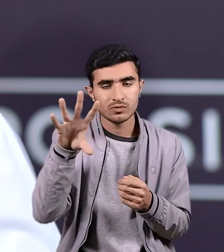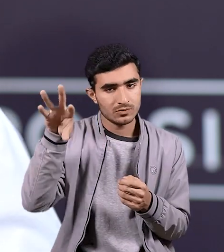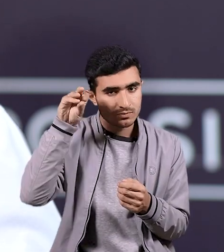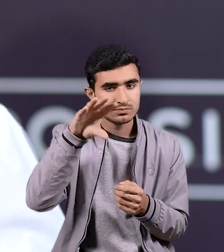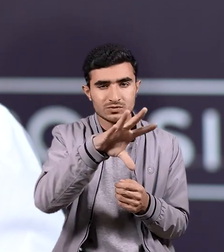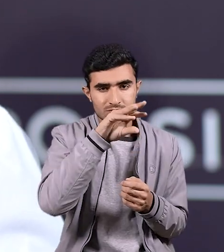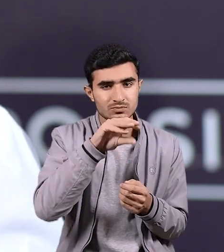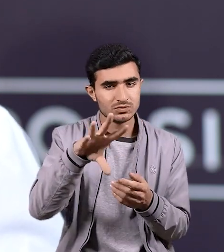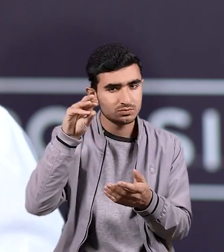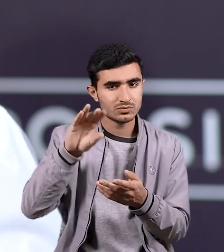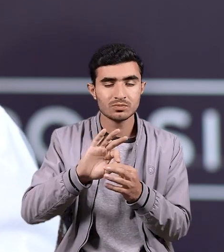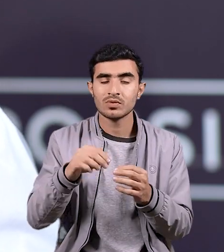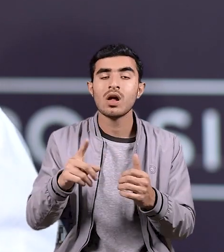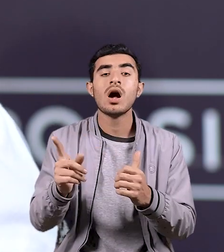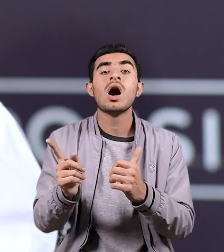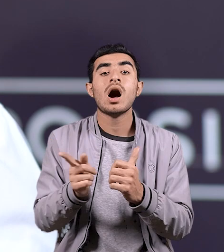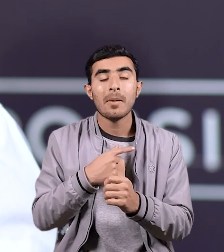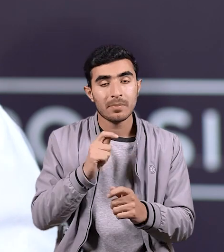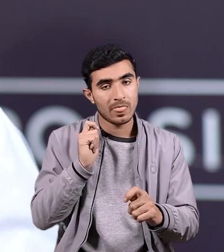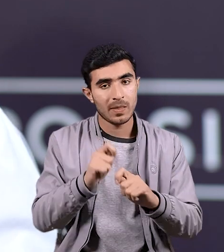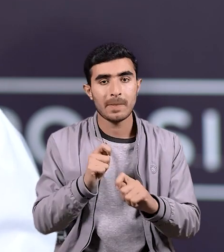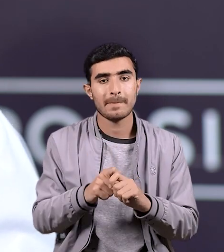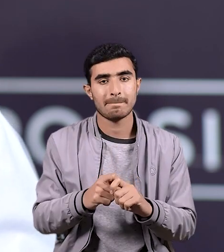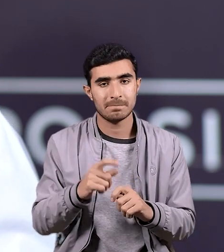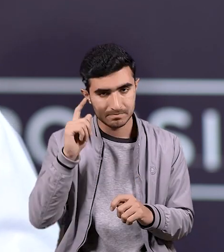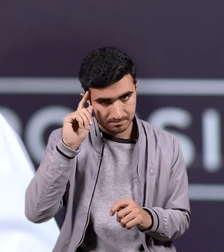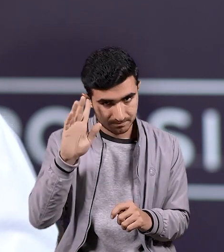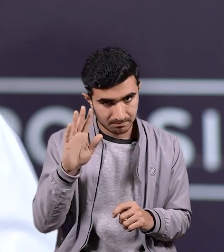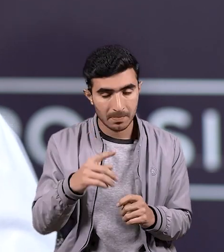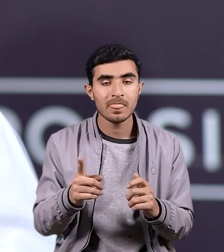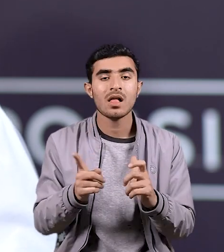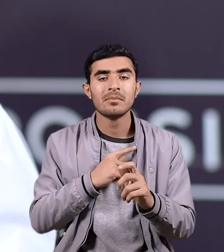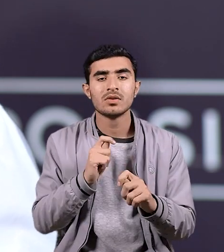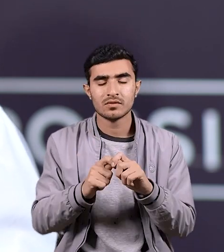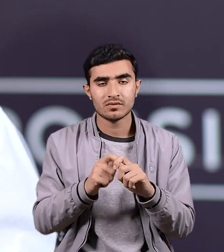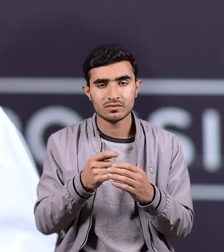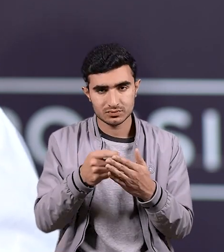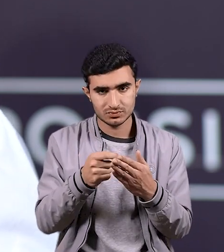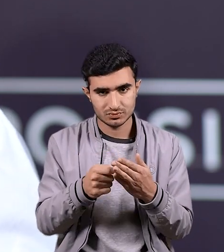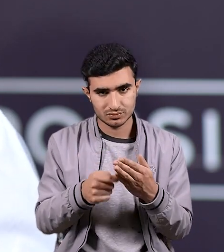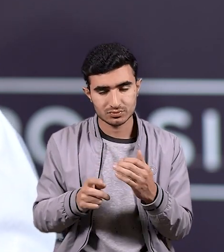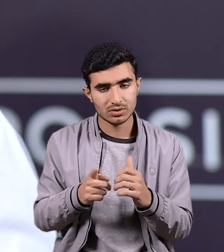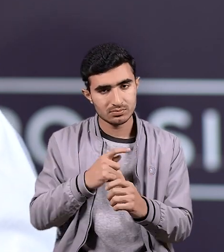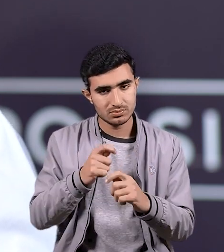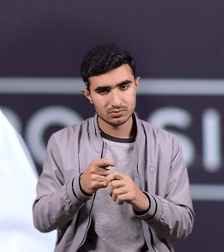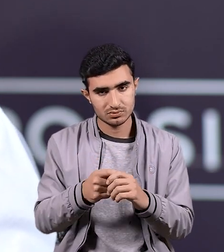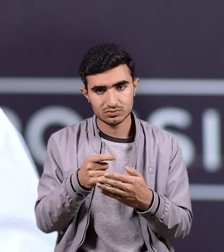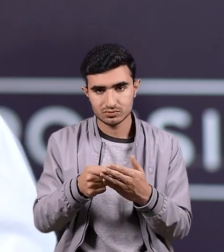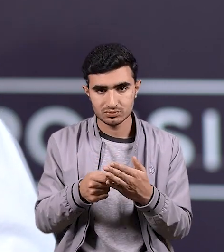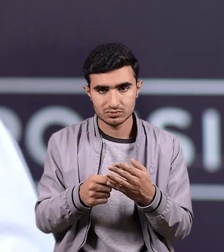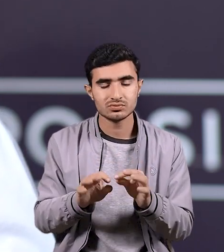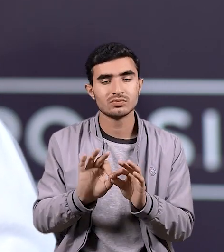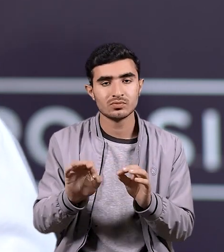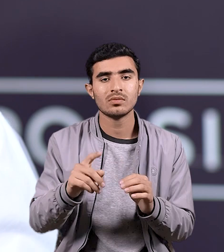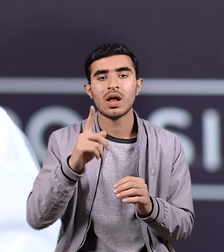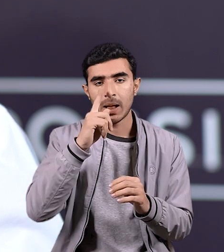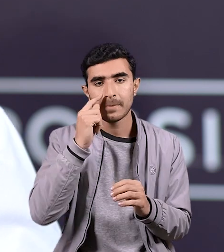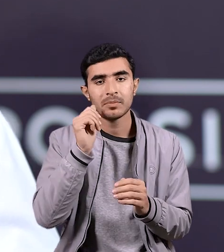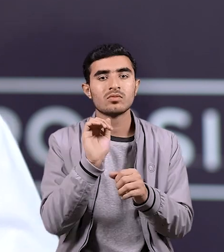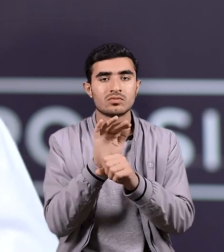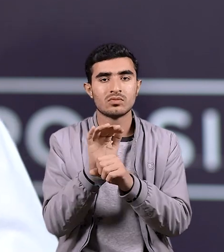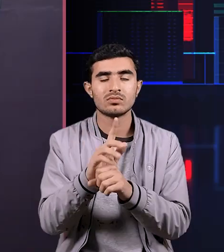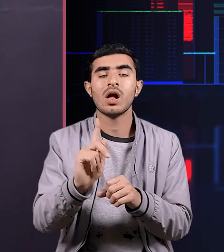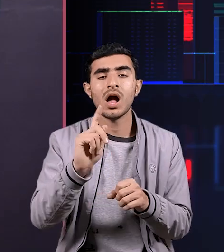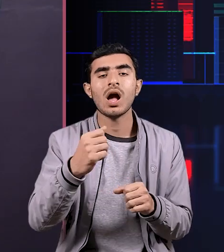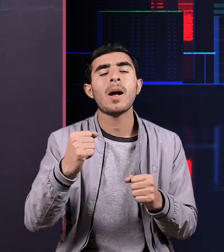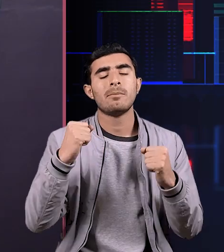कि कैसे ब्राज़ील, चिली, वियतनाम, मिडल ईस्ट में लोग कैसे ये लोग कर रहे हैं, और उन्हीं से सीख कर अपनी ओरिजिनल कंटेंट क्रिएट करें, कॉपी पेस्ट